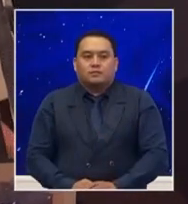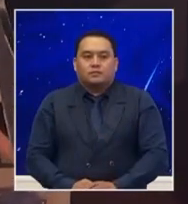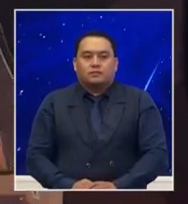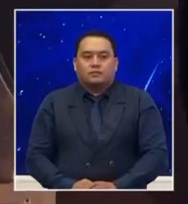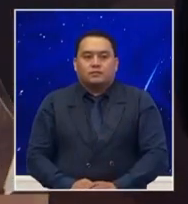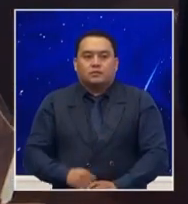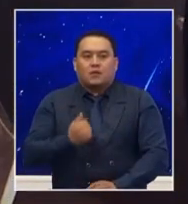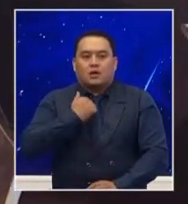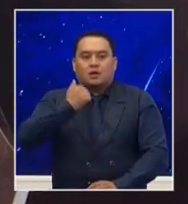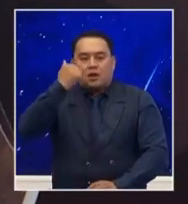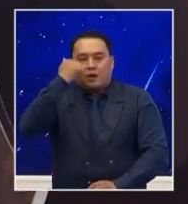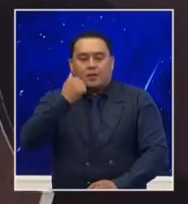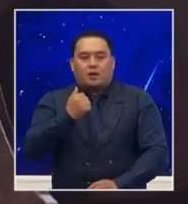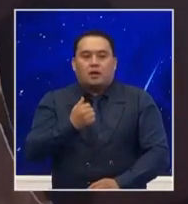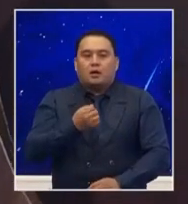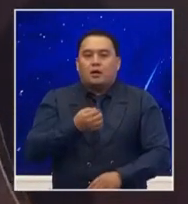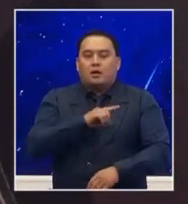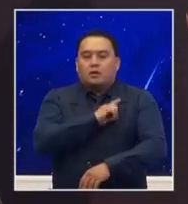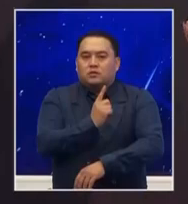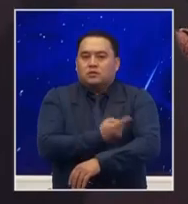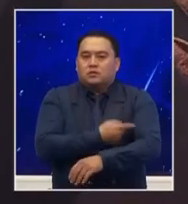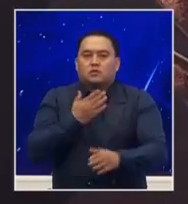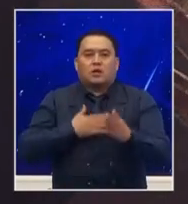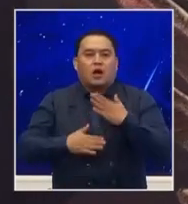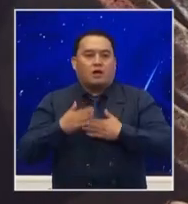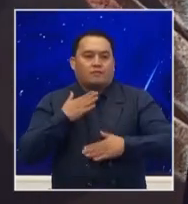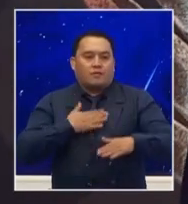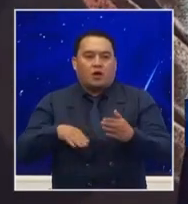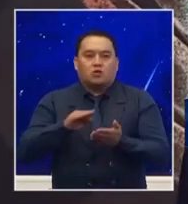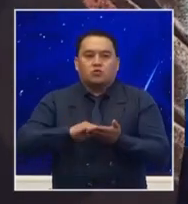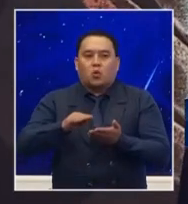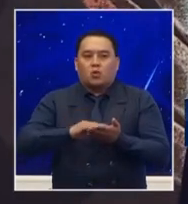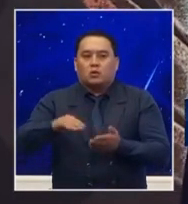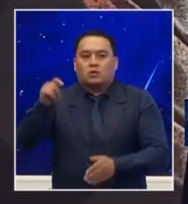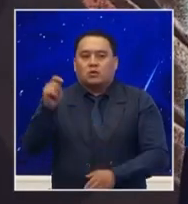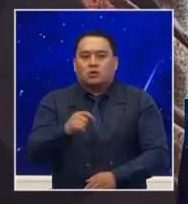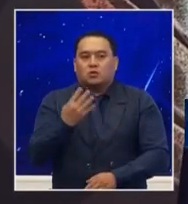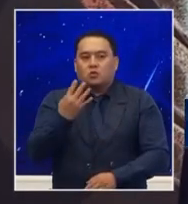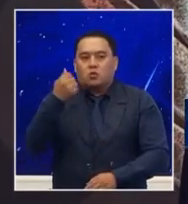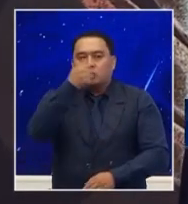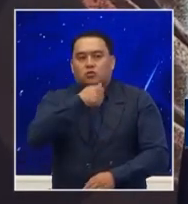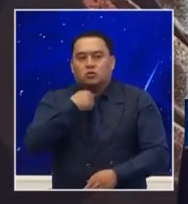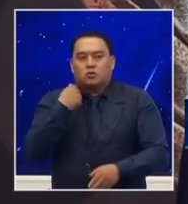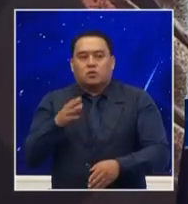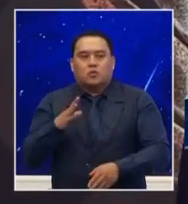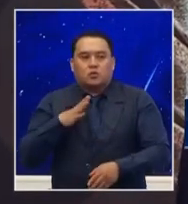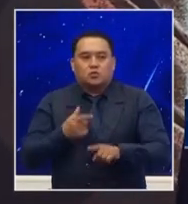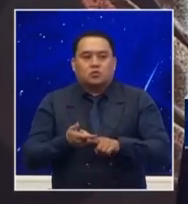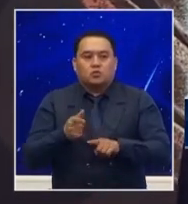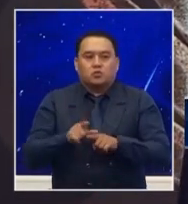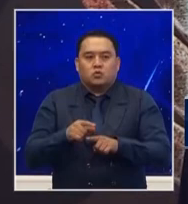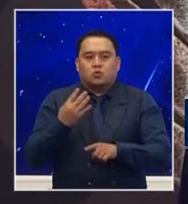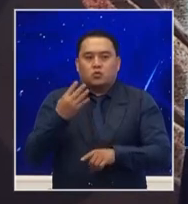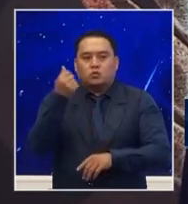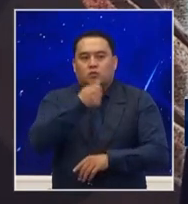Рахмет, Меруерт. Өте қатты қуанып тұрмын. Жалпы осы журналистика саласына келгеніме 4 жылдан асты. Сол 4 жылдың ішінде